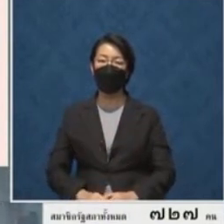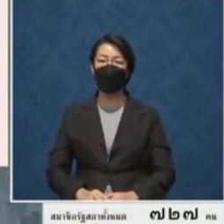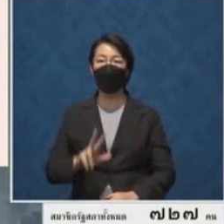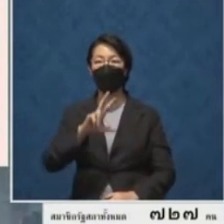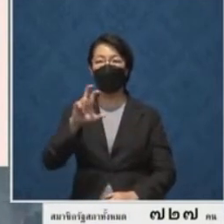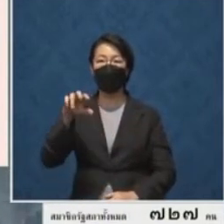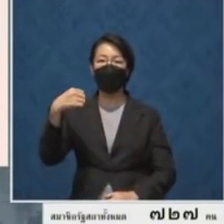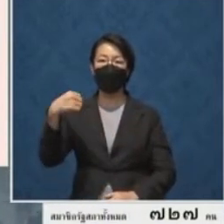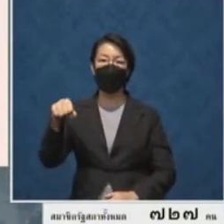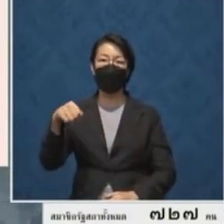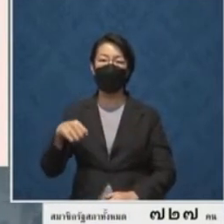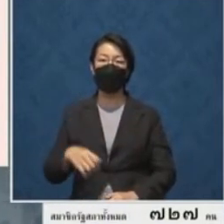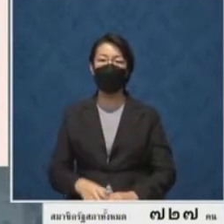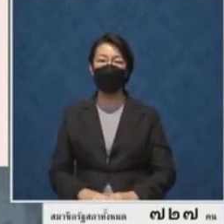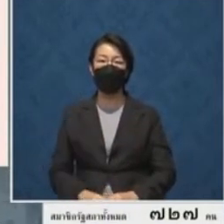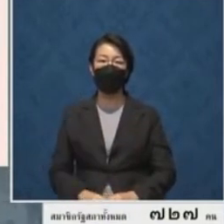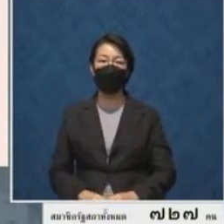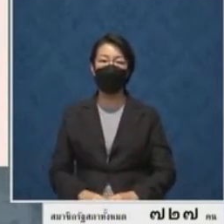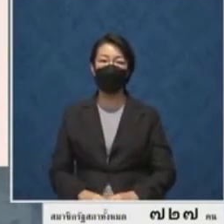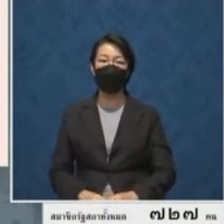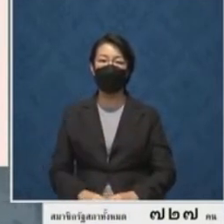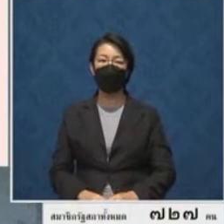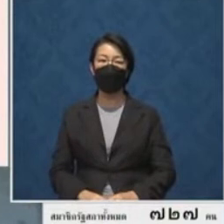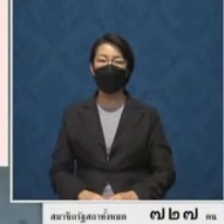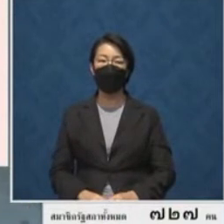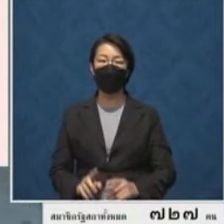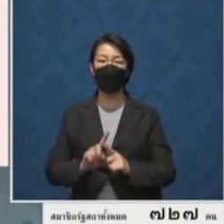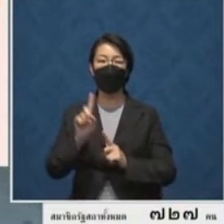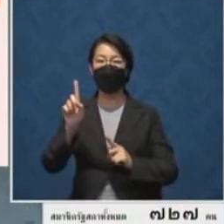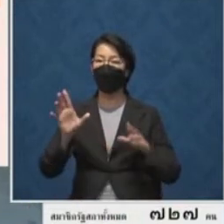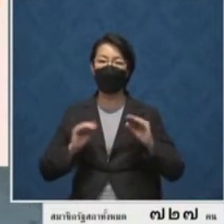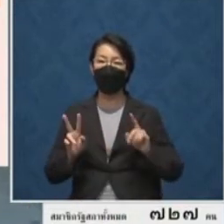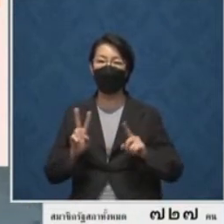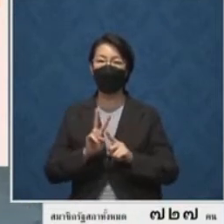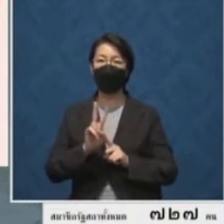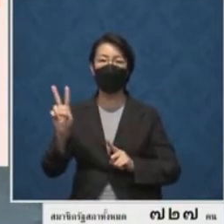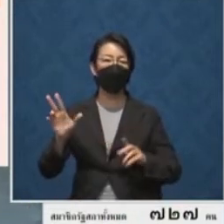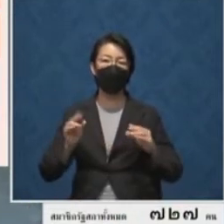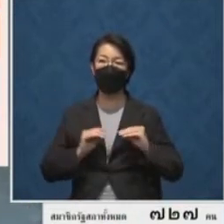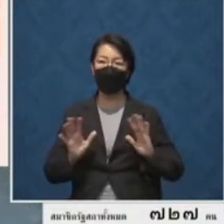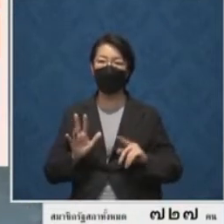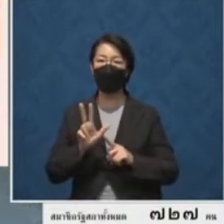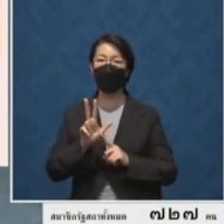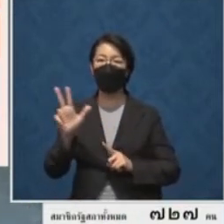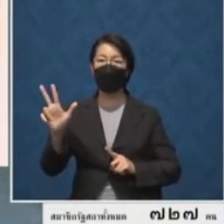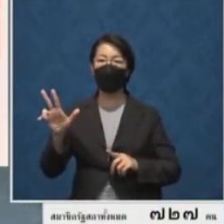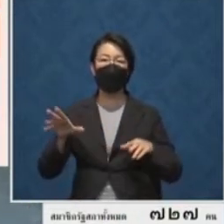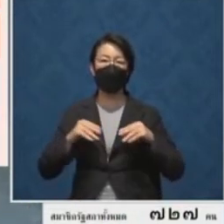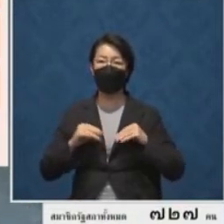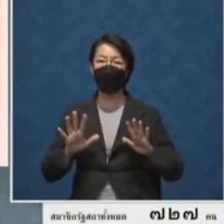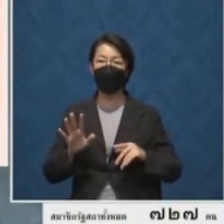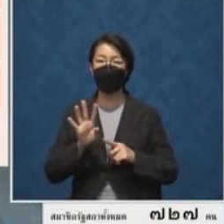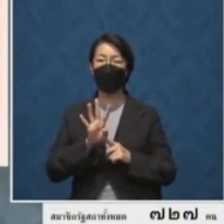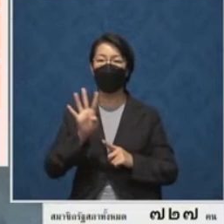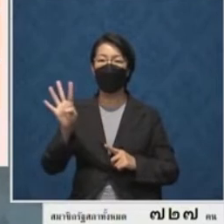า 1ไม่รับหลักการ2ไม่รับหลักการ3ไม่รับหลักการและ4ไม่รับหลักการครับ